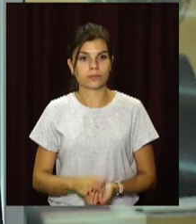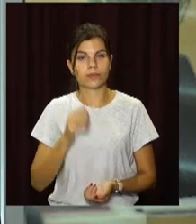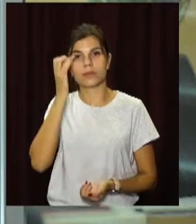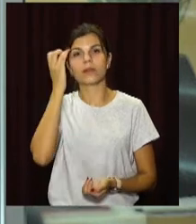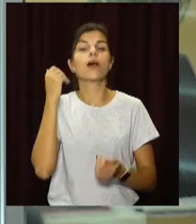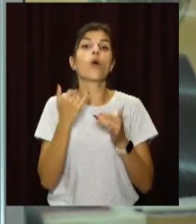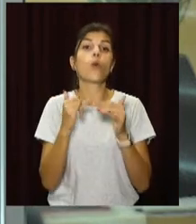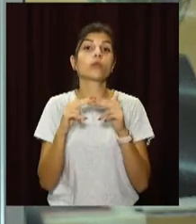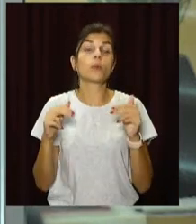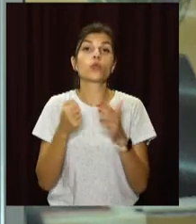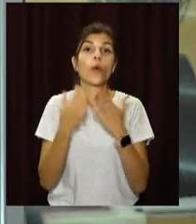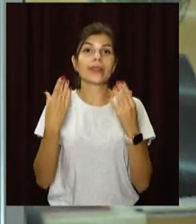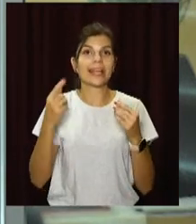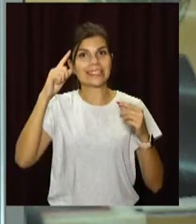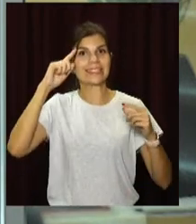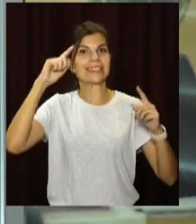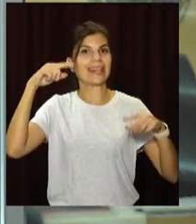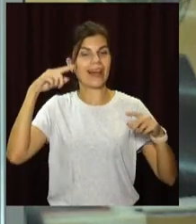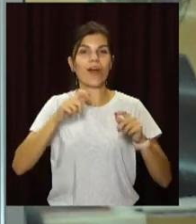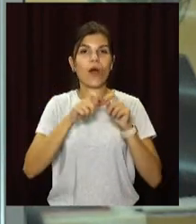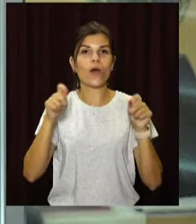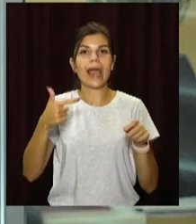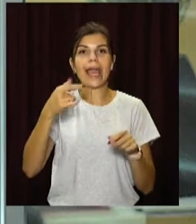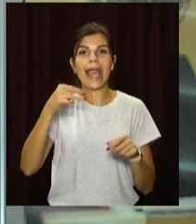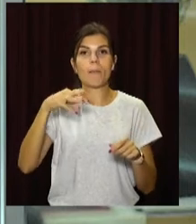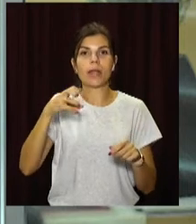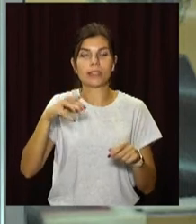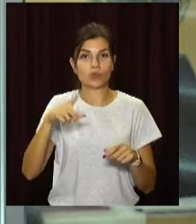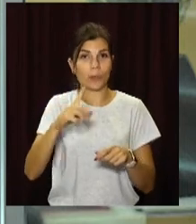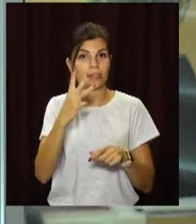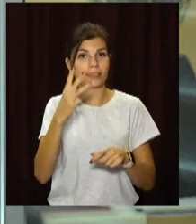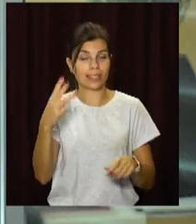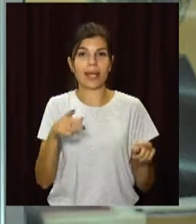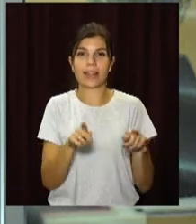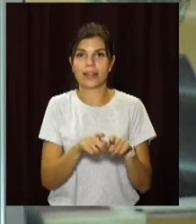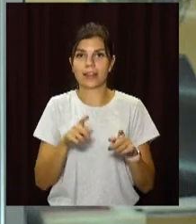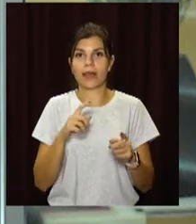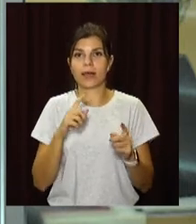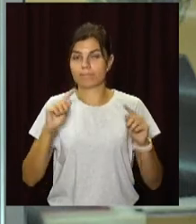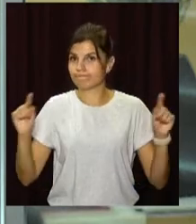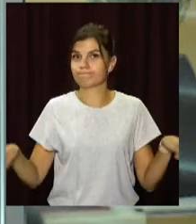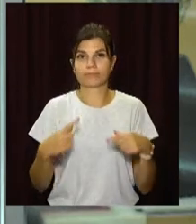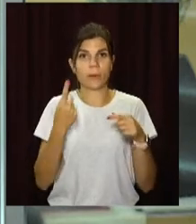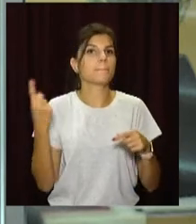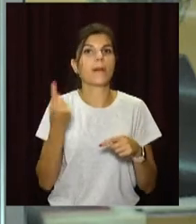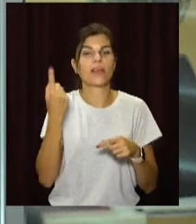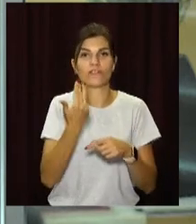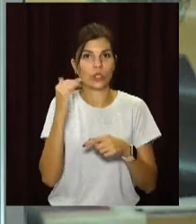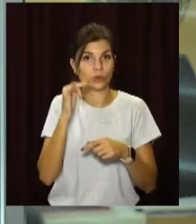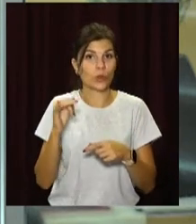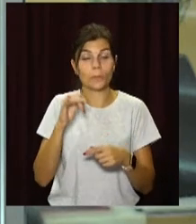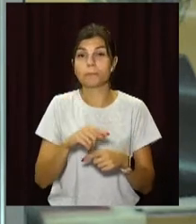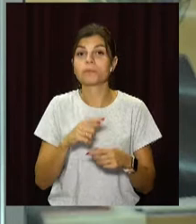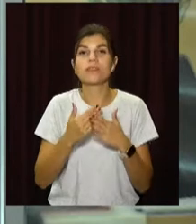У Дніпрі до Дня знань відкрило оновлену гімназію номер 33. Таке глобальне перетворення вперше в її історії.